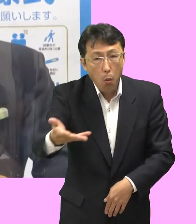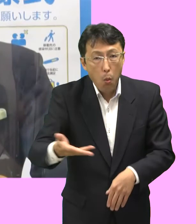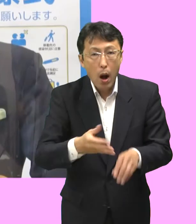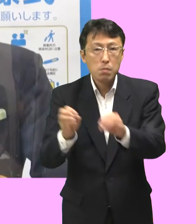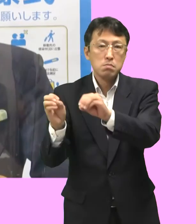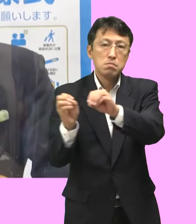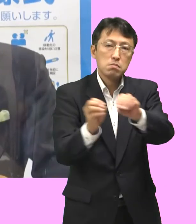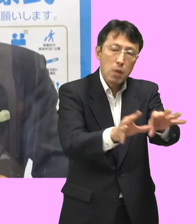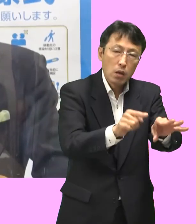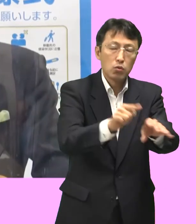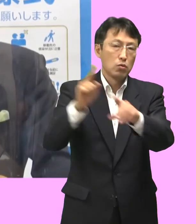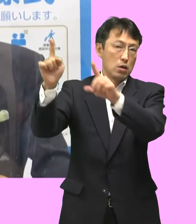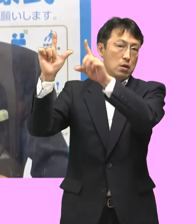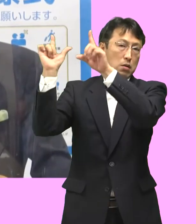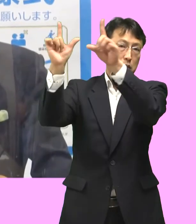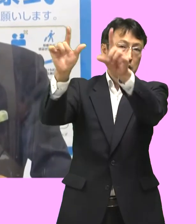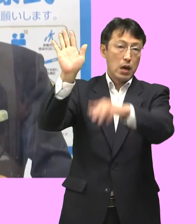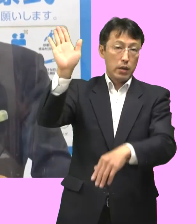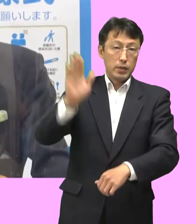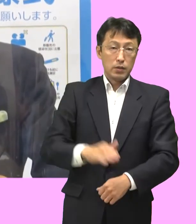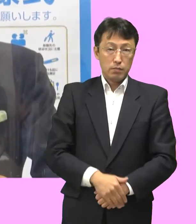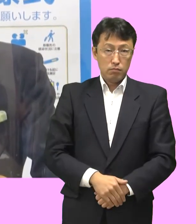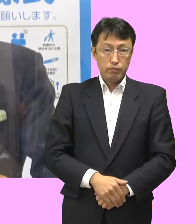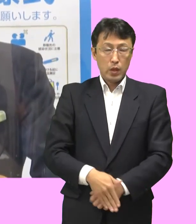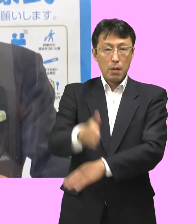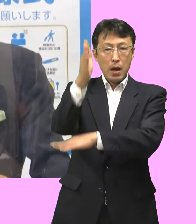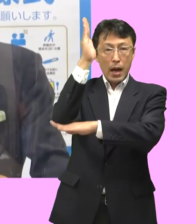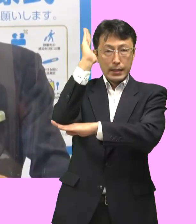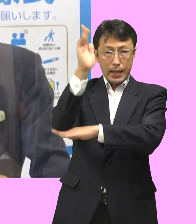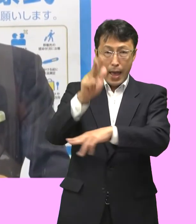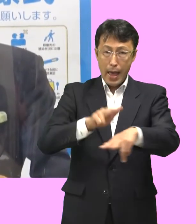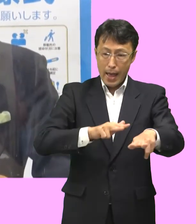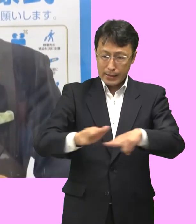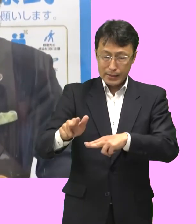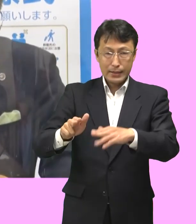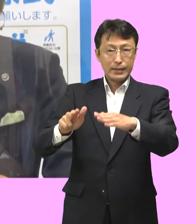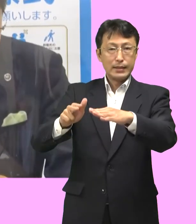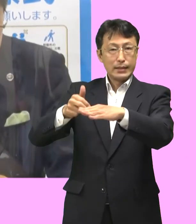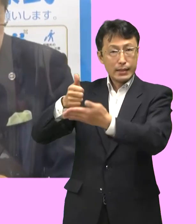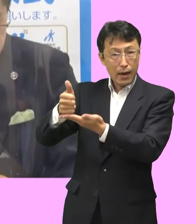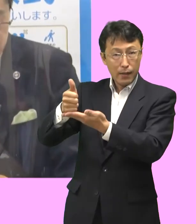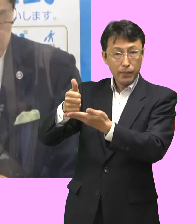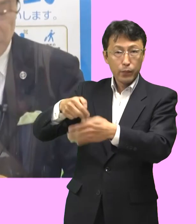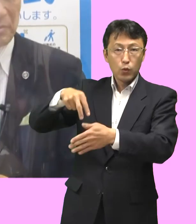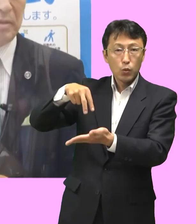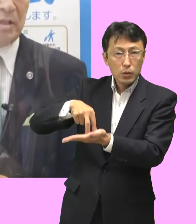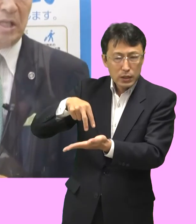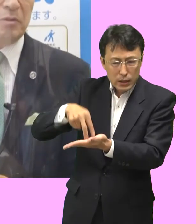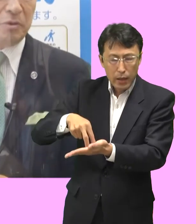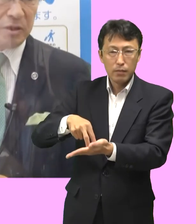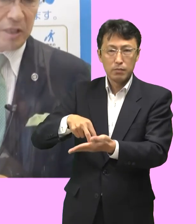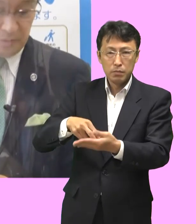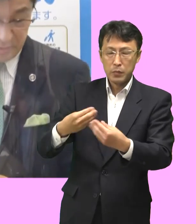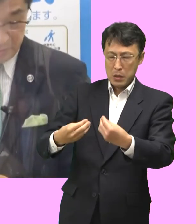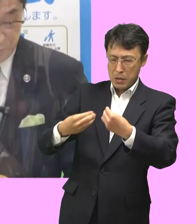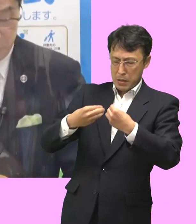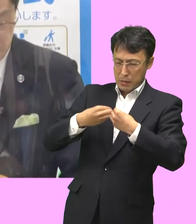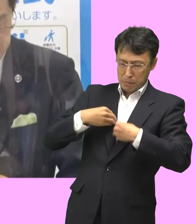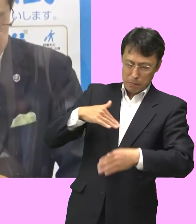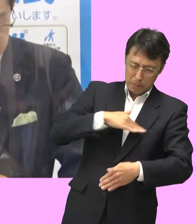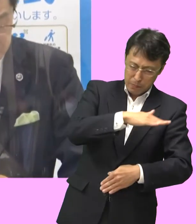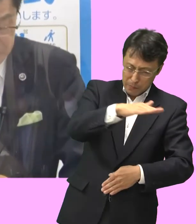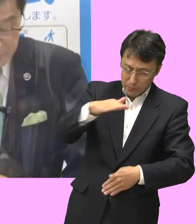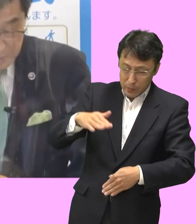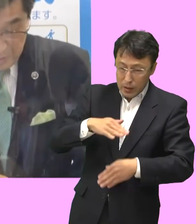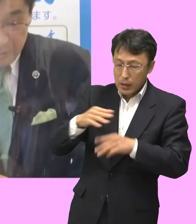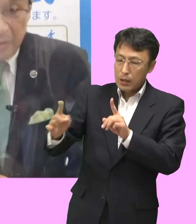治家として、被災地に寄り添って、まあ、覚悟を持った発言だなと思って敬意を表したいというふうに思っております